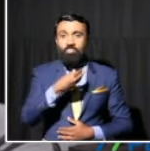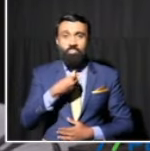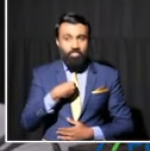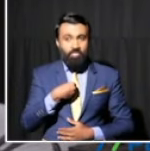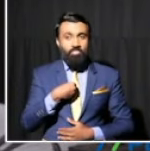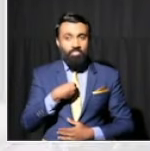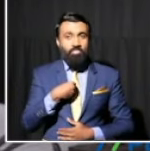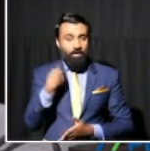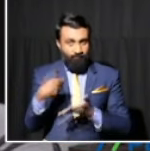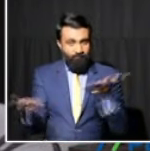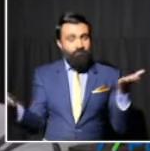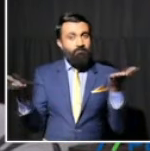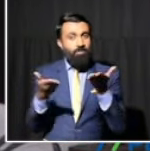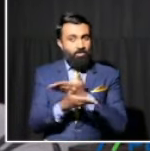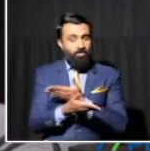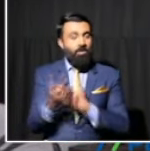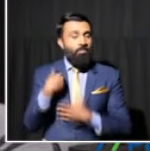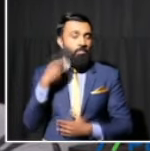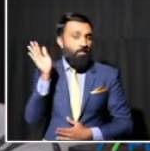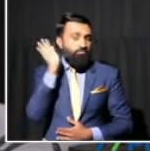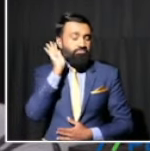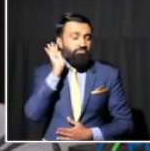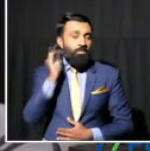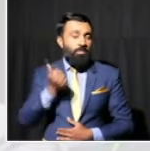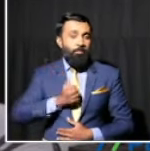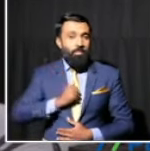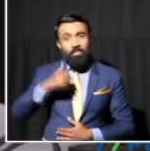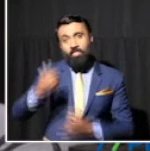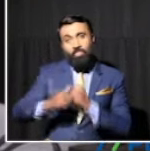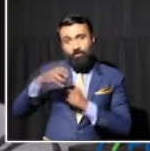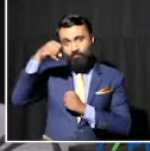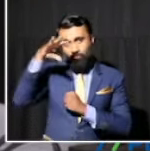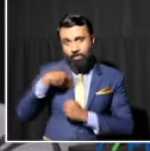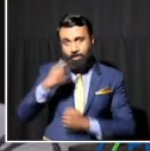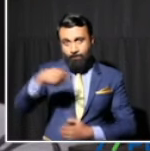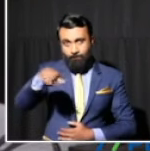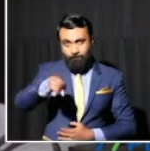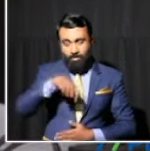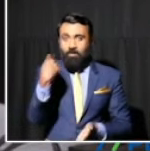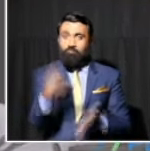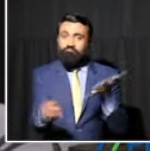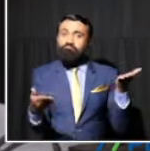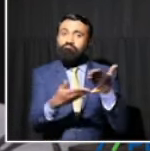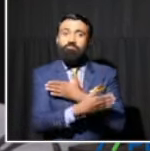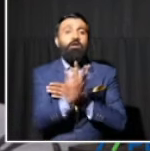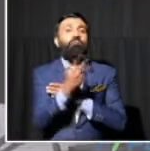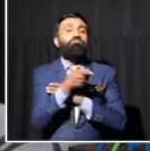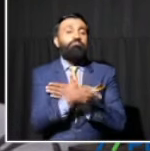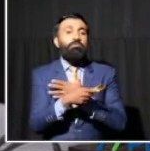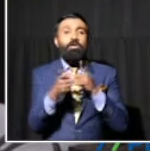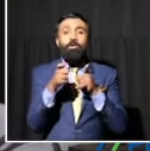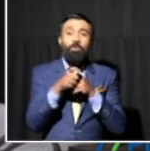පර්චේසින් ඇග්‍රීමන්ට් එකක් සයින් කරනවා. දැන් මම දැනගන්න කැමතියි ඒගොල්ලෝ නිෂ්පාදනය කරන විදුලිය අප මිලදී ගන්න අත්සන් කරන ගිවිසුමේ ගාණ කීයද? ඩොලර්